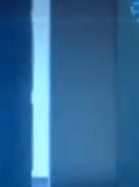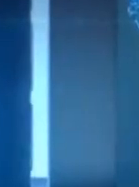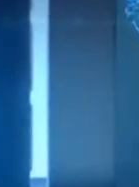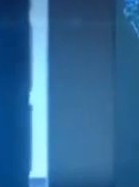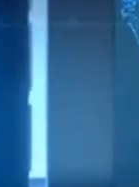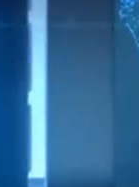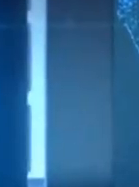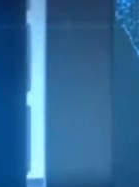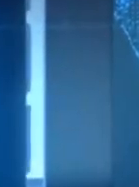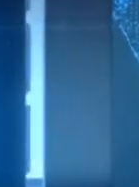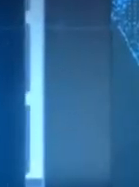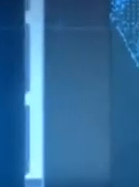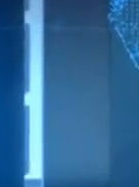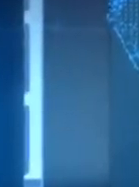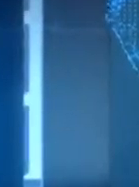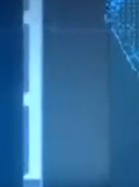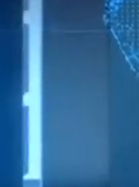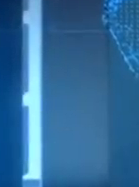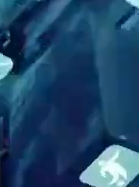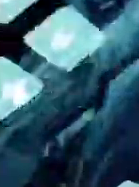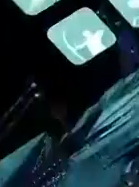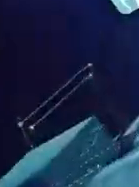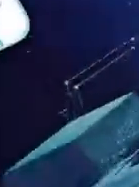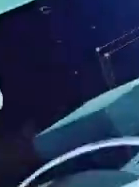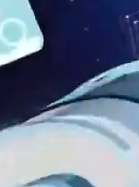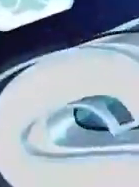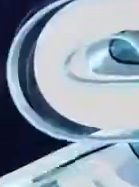Аманжол Жөнкешев, Жетісу арнасы.